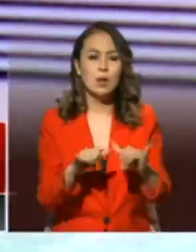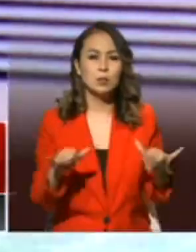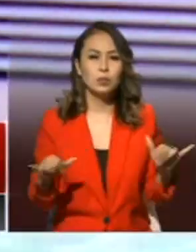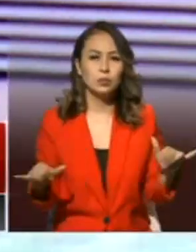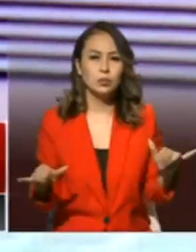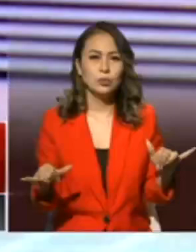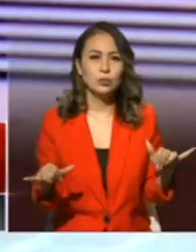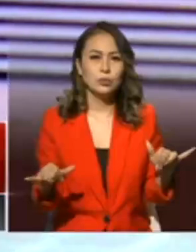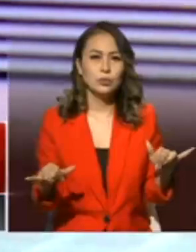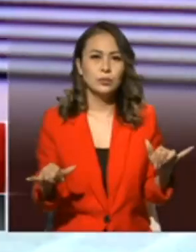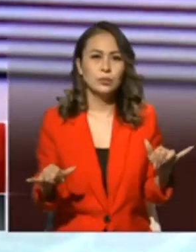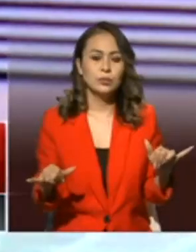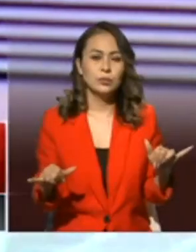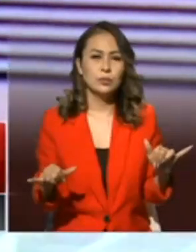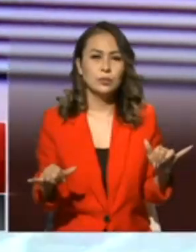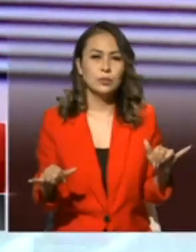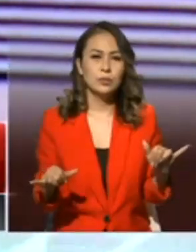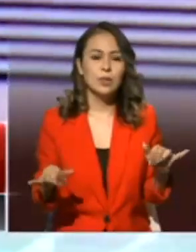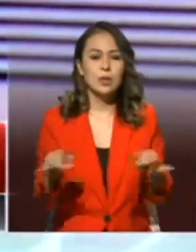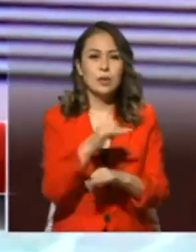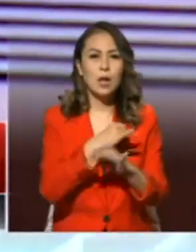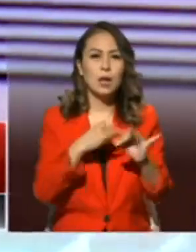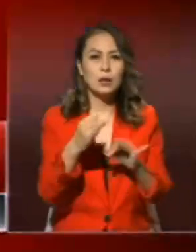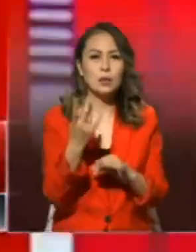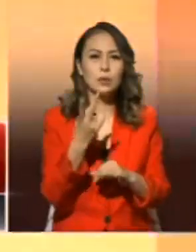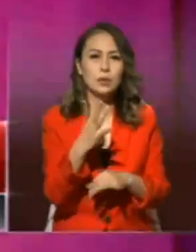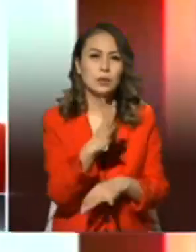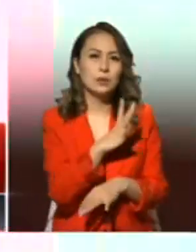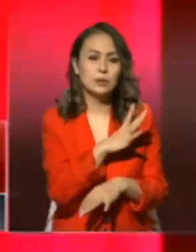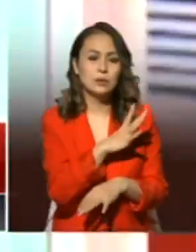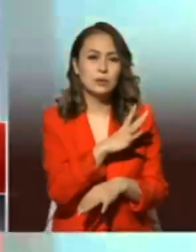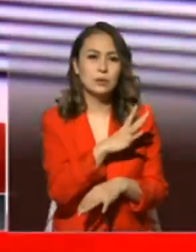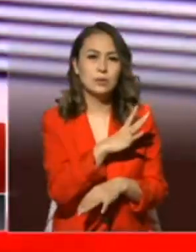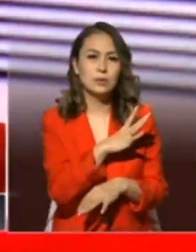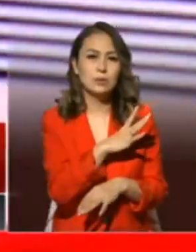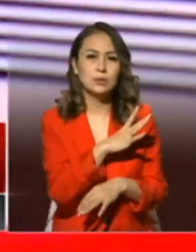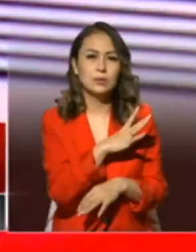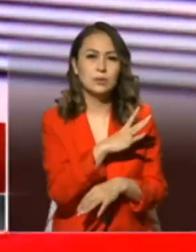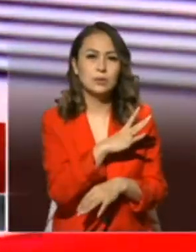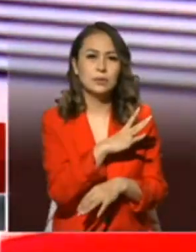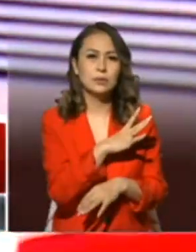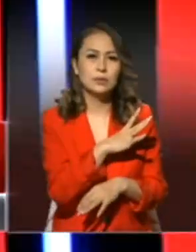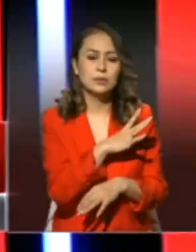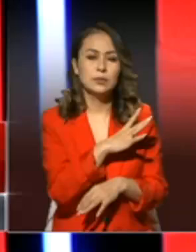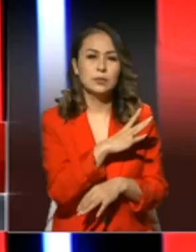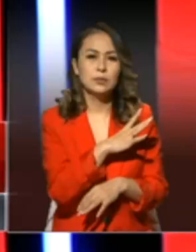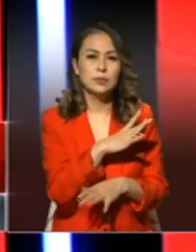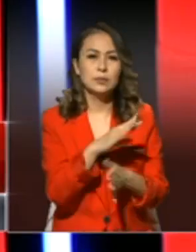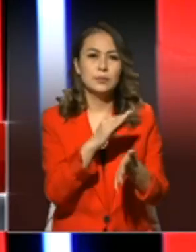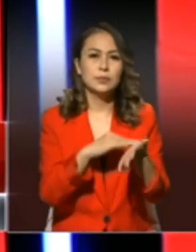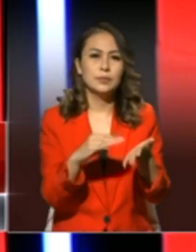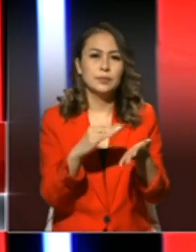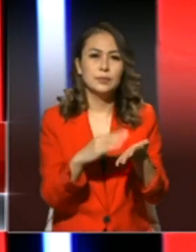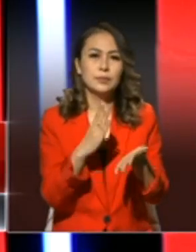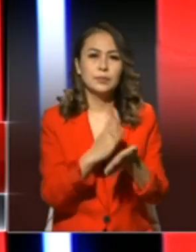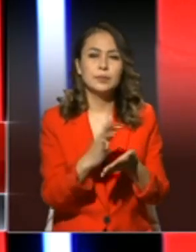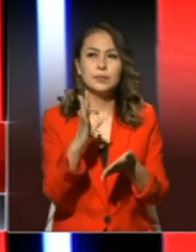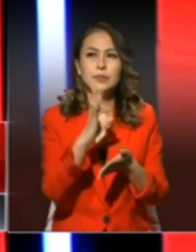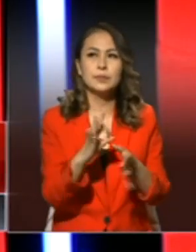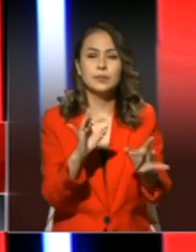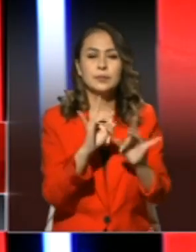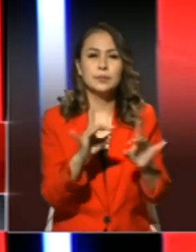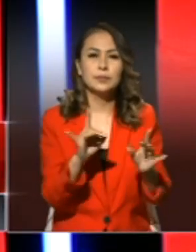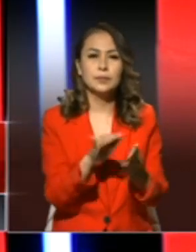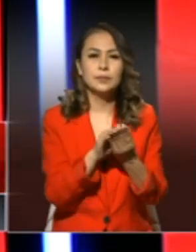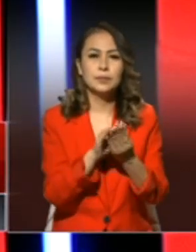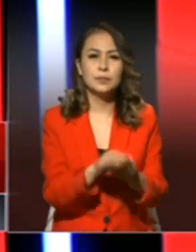ту жағдайын талқылау керек еді бірінші. Сонда айтып тұр ғой мінекей Гүлдара ханым. Сол мәселені айтып тұр. Мәйіттік